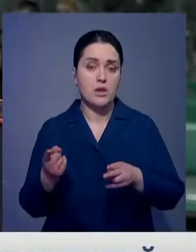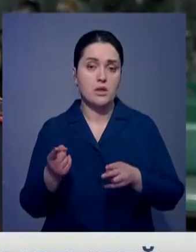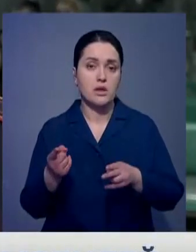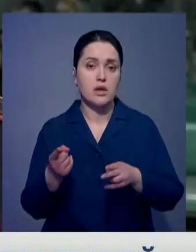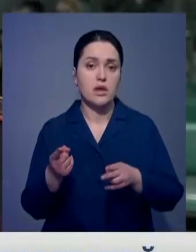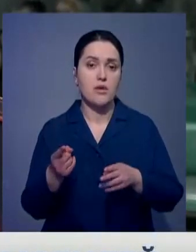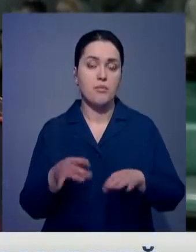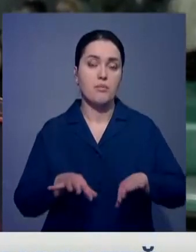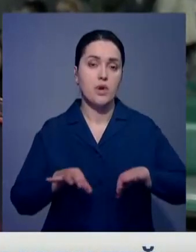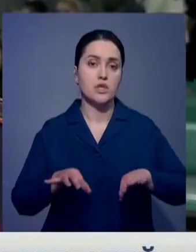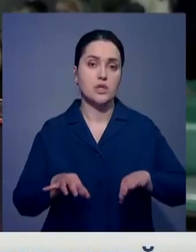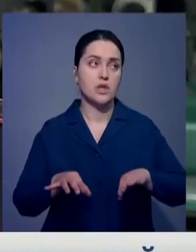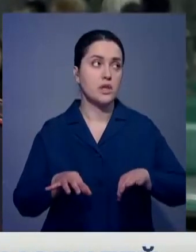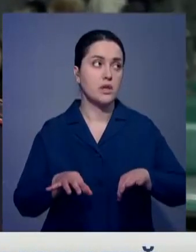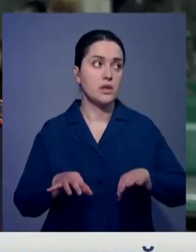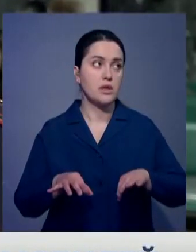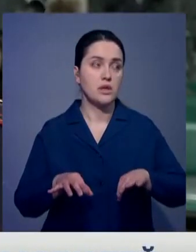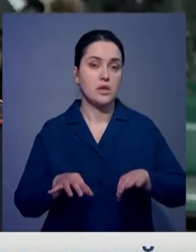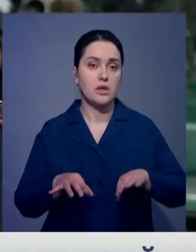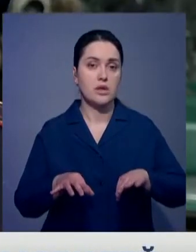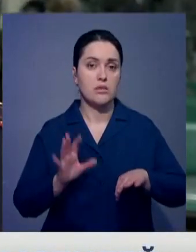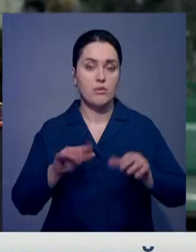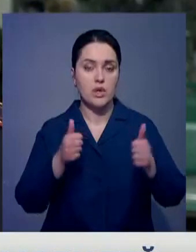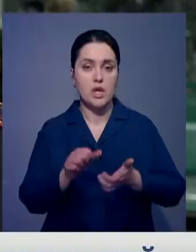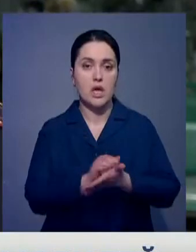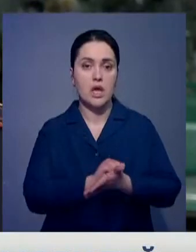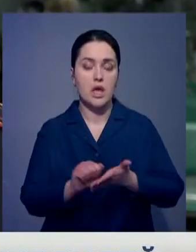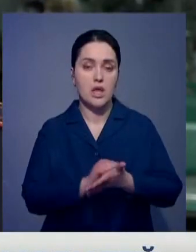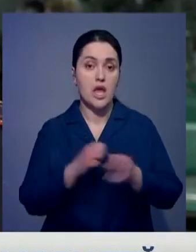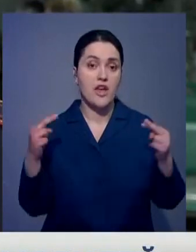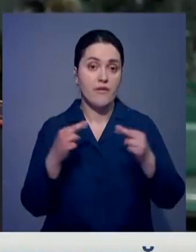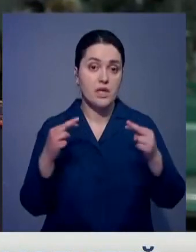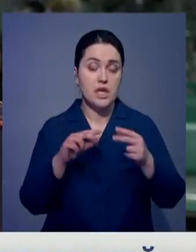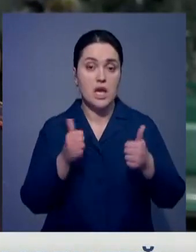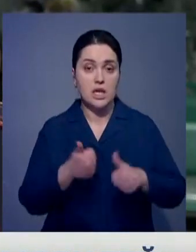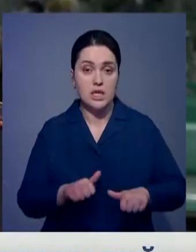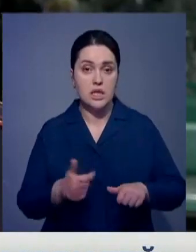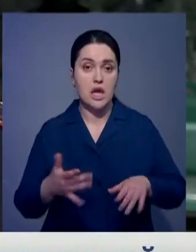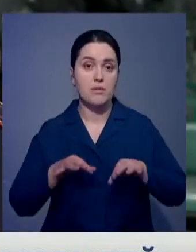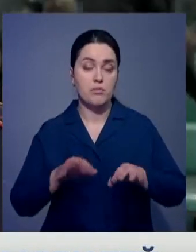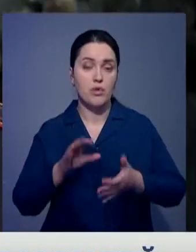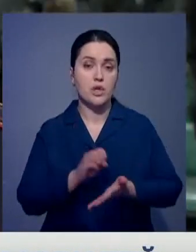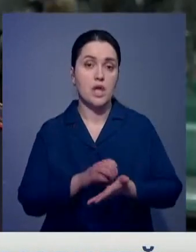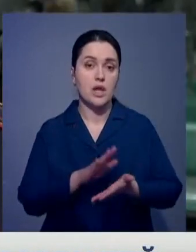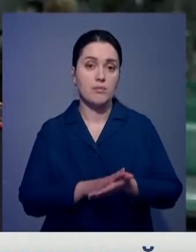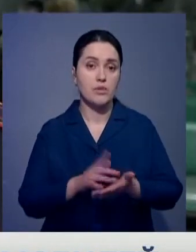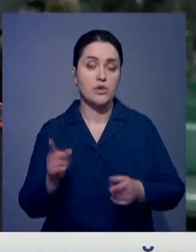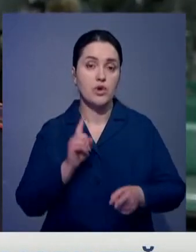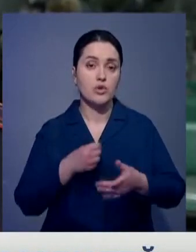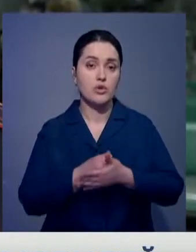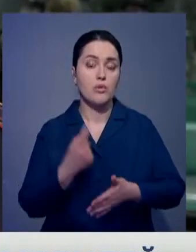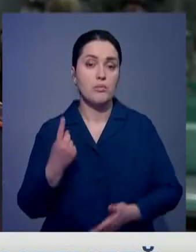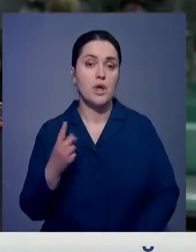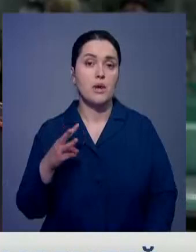отрицательные, соответственно, машина будет зарегистрирована. При этом в свидетельстве о регистрации транспортного средства будет сделана отметка, что оно действительно до